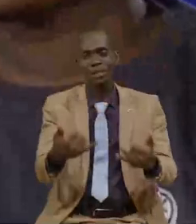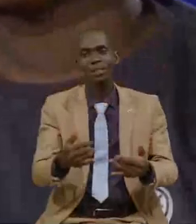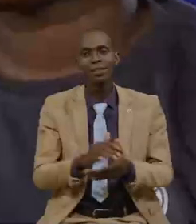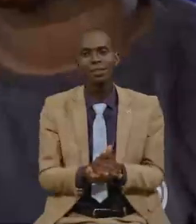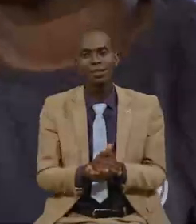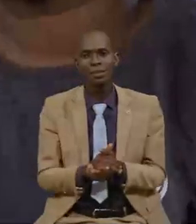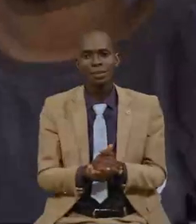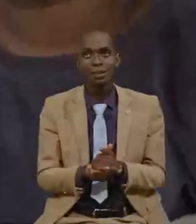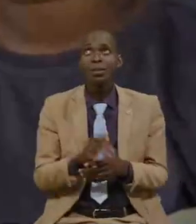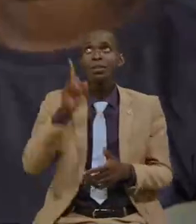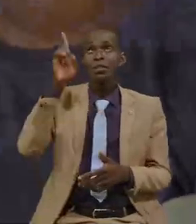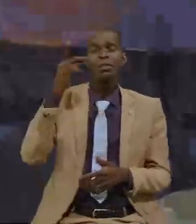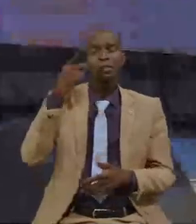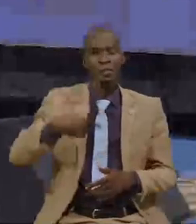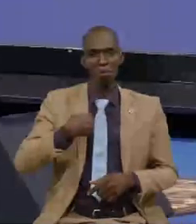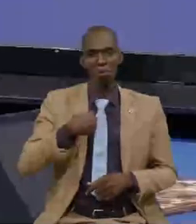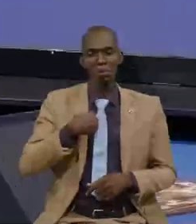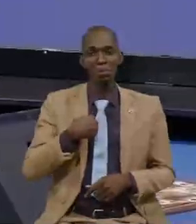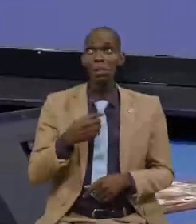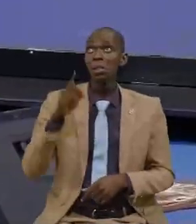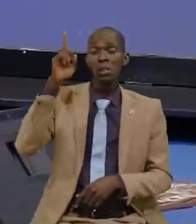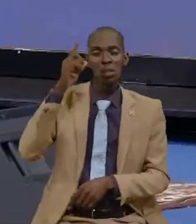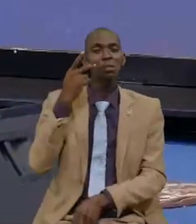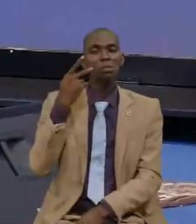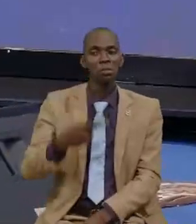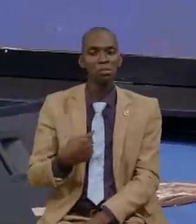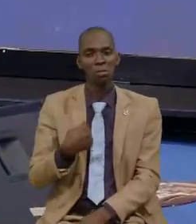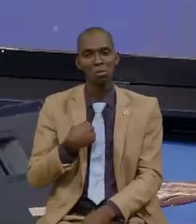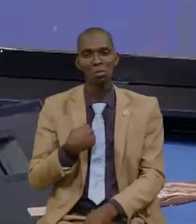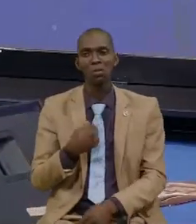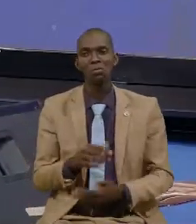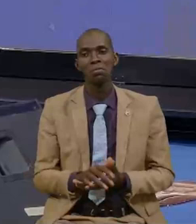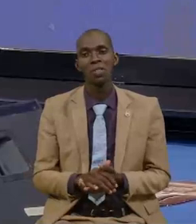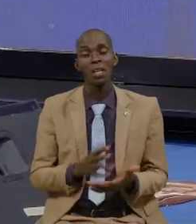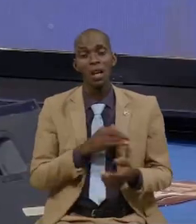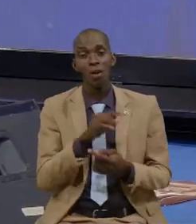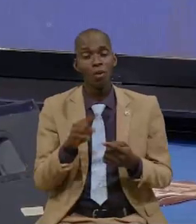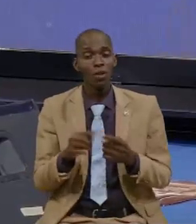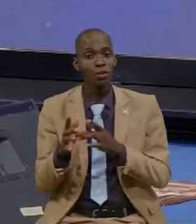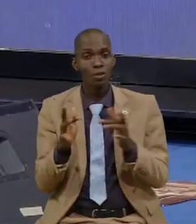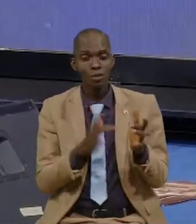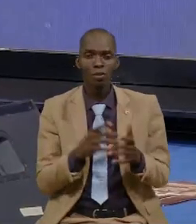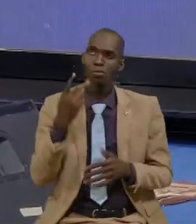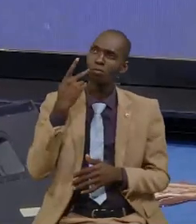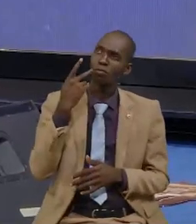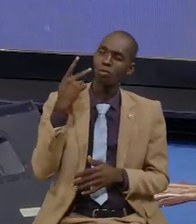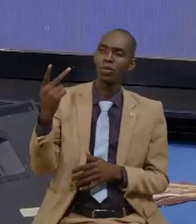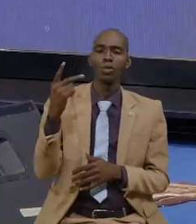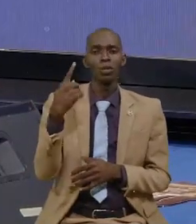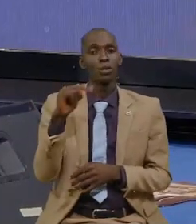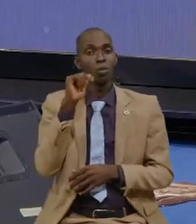maintenant. Il me voit. Il me voit. Et